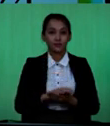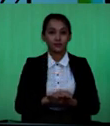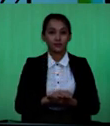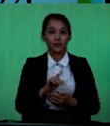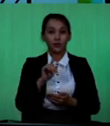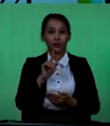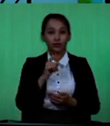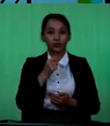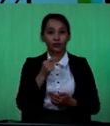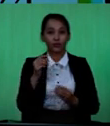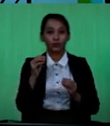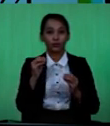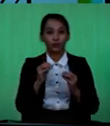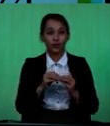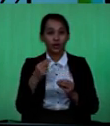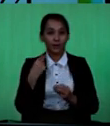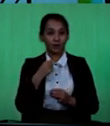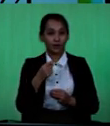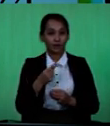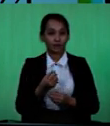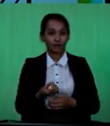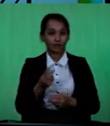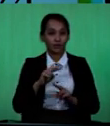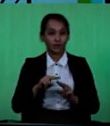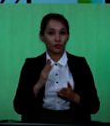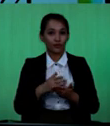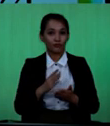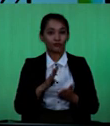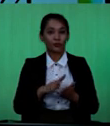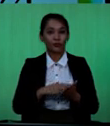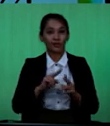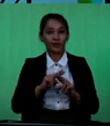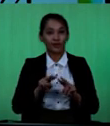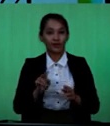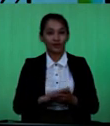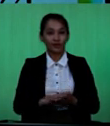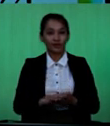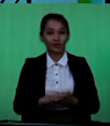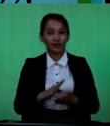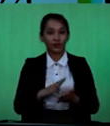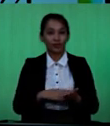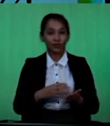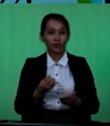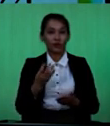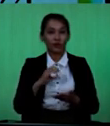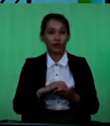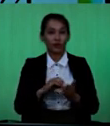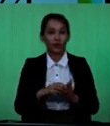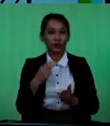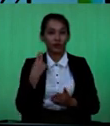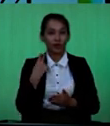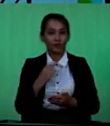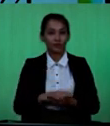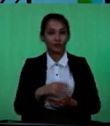sonining ayirmasi nechiga teng ekan? 90 barakalla. 90 nechi xonali son edi?